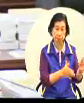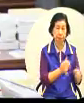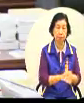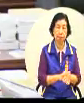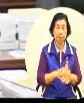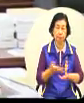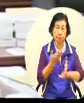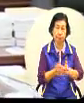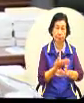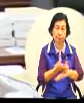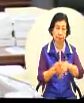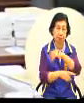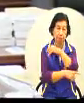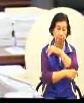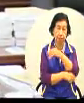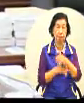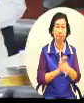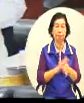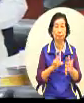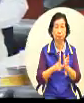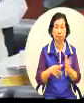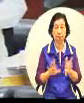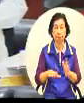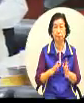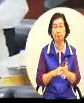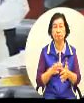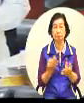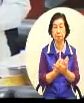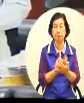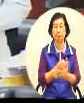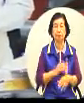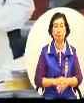在后段，时间的关系。第一个，